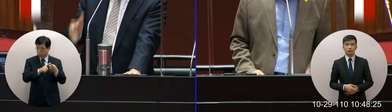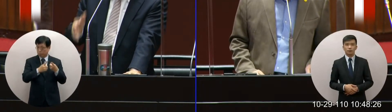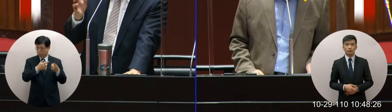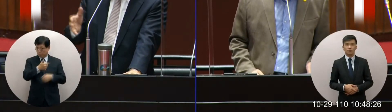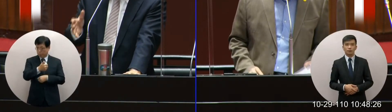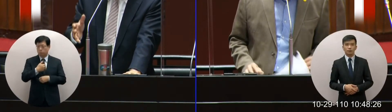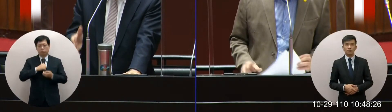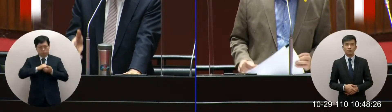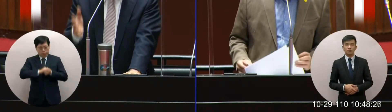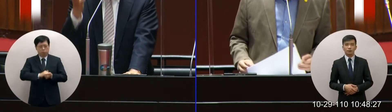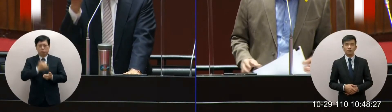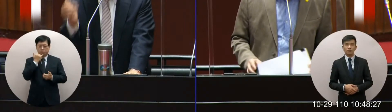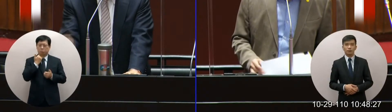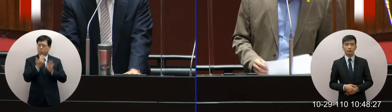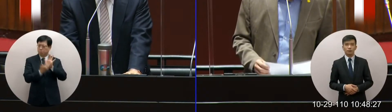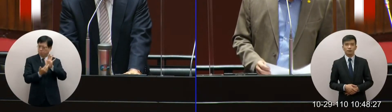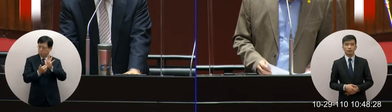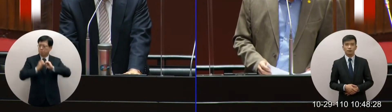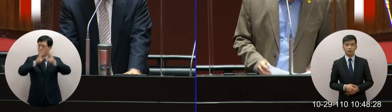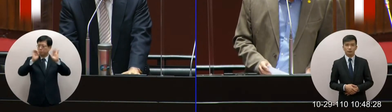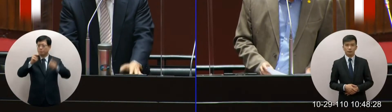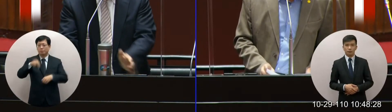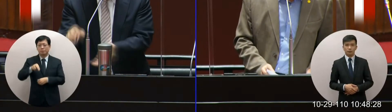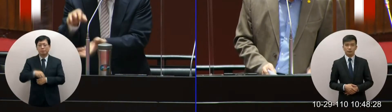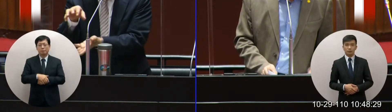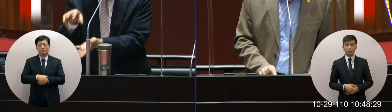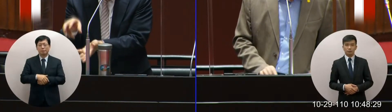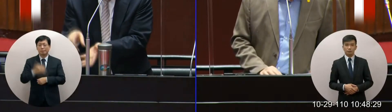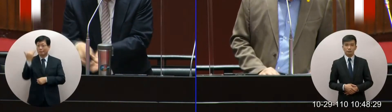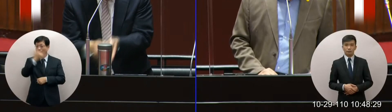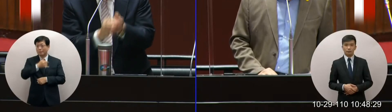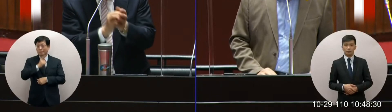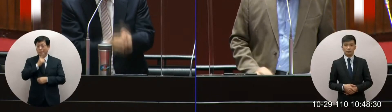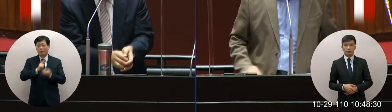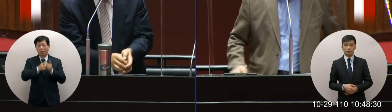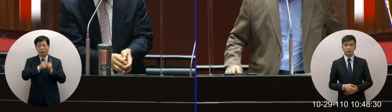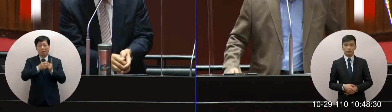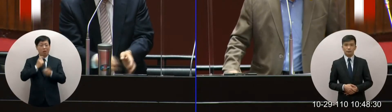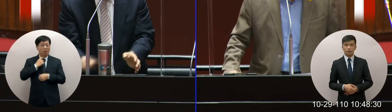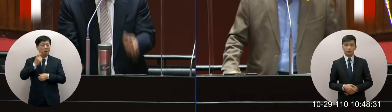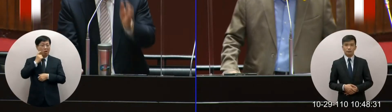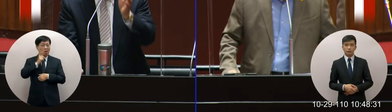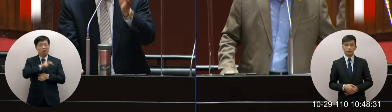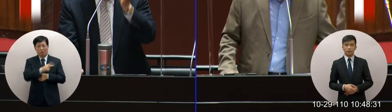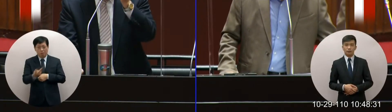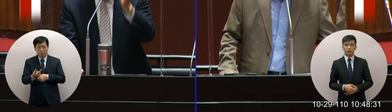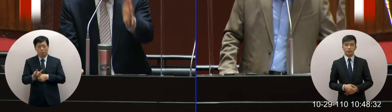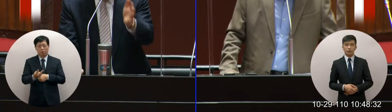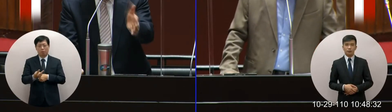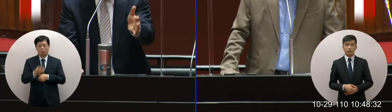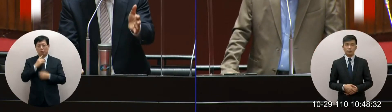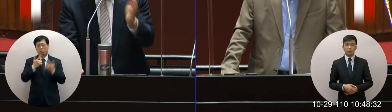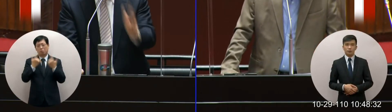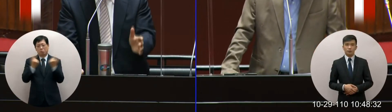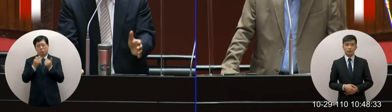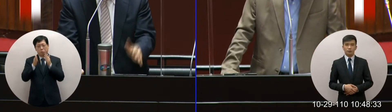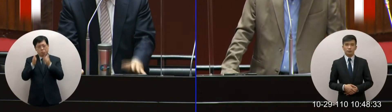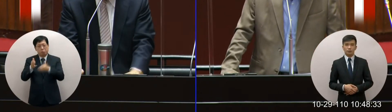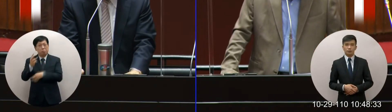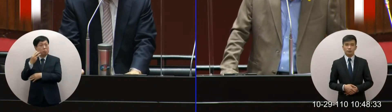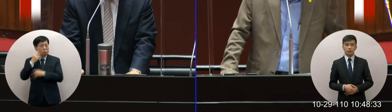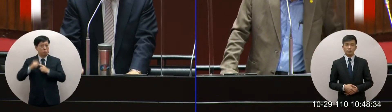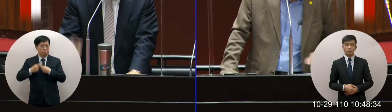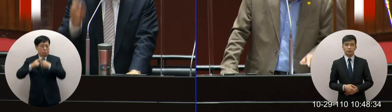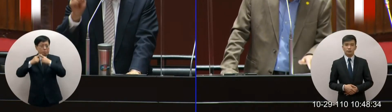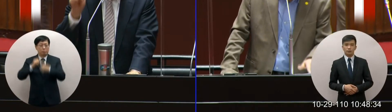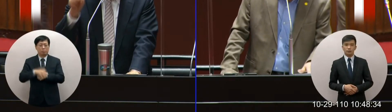住，他一定在道理上大大发挥。可是他把它扭转成为对政治的斗